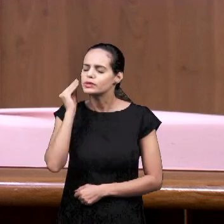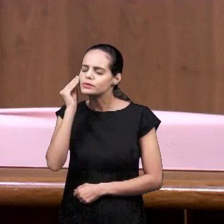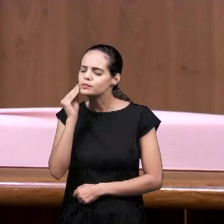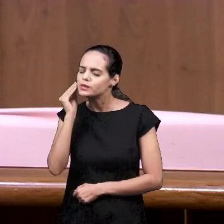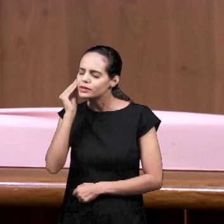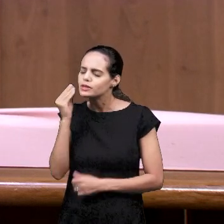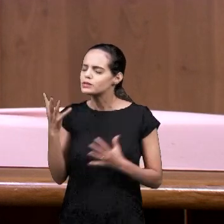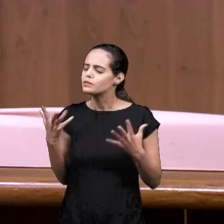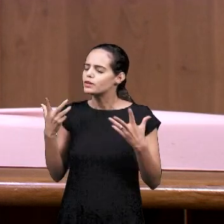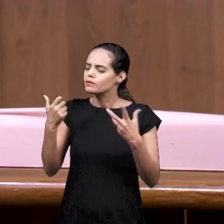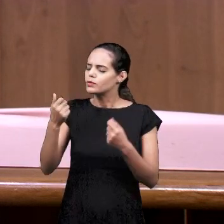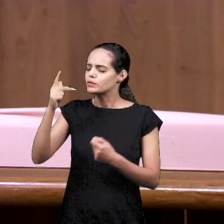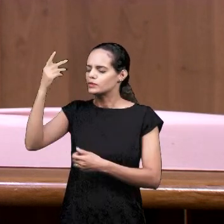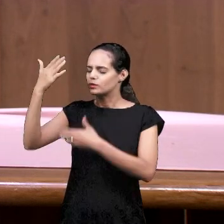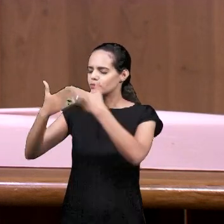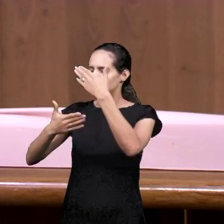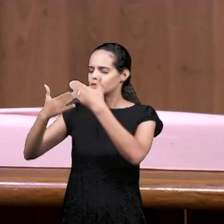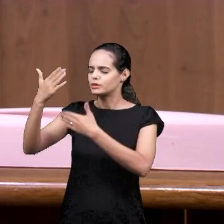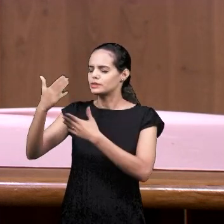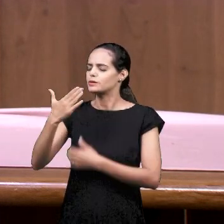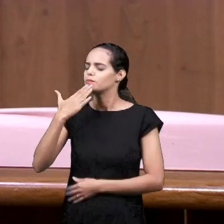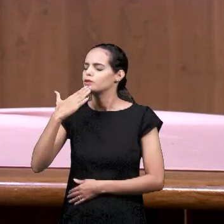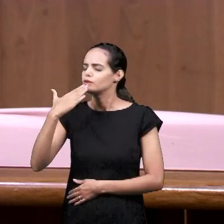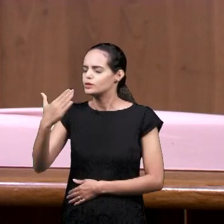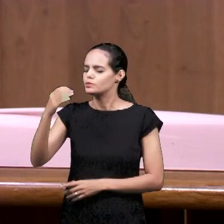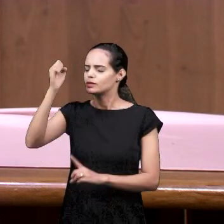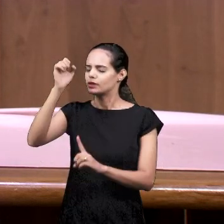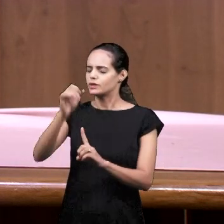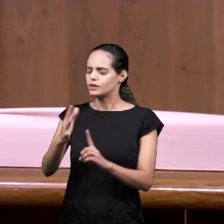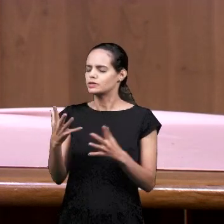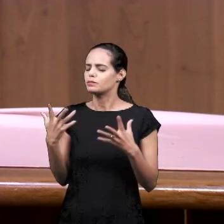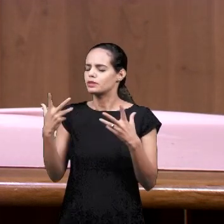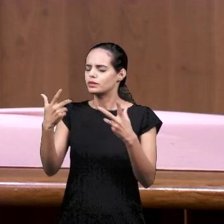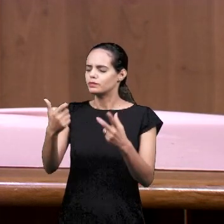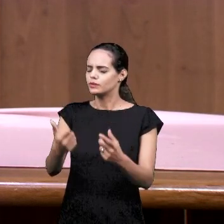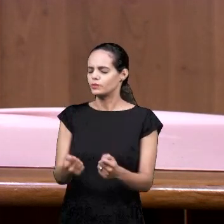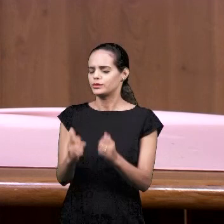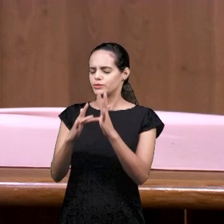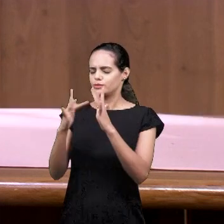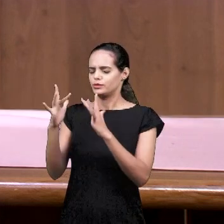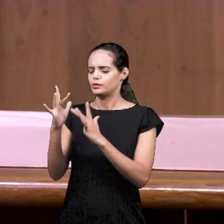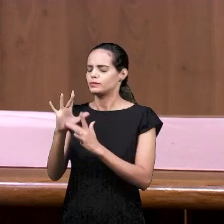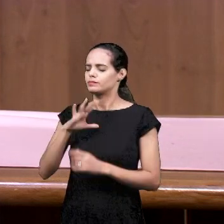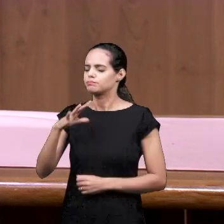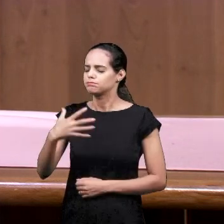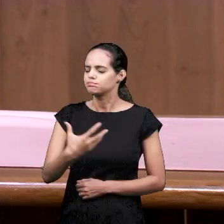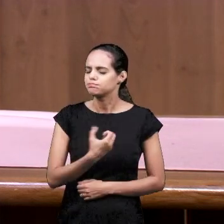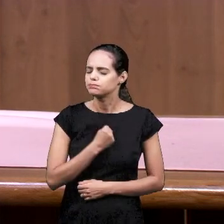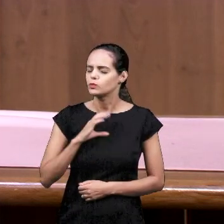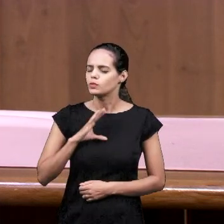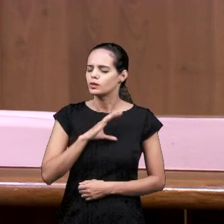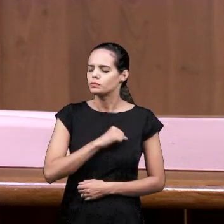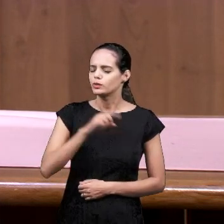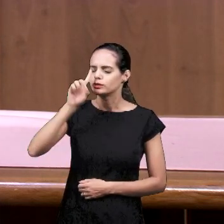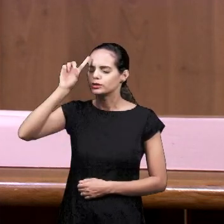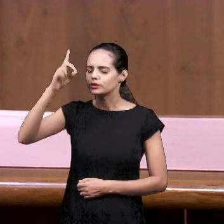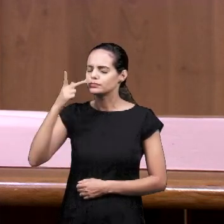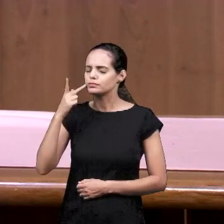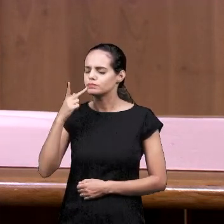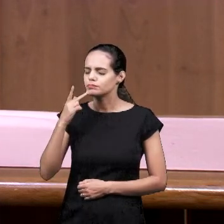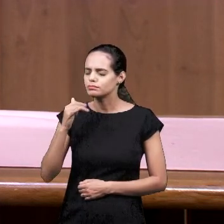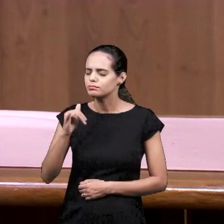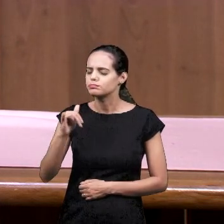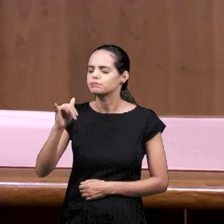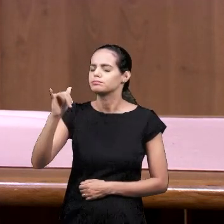long de cette journée. Dans ton nom, nous disons que la grâce merveilleuse du Seigneur et Sauveur Jésus-Christ, l'amour de Dieu, notre Père éternel, les douces,